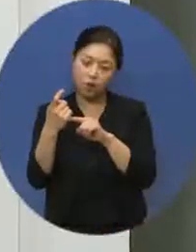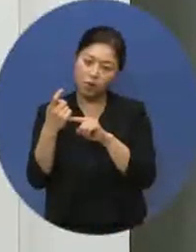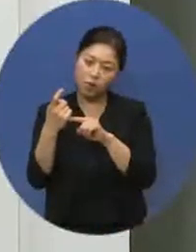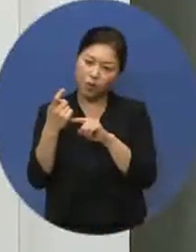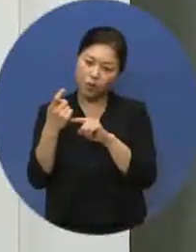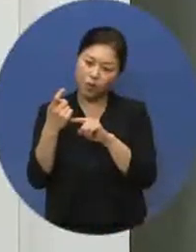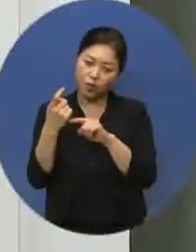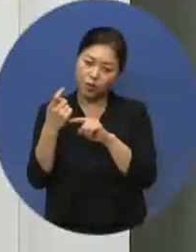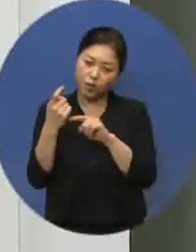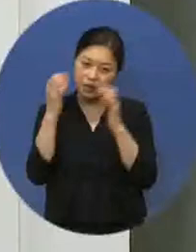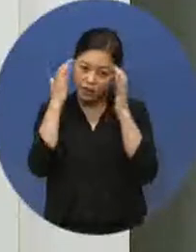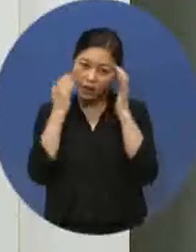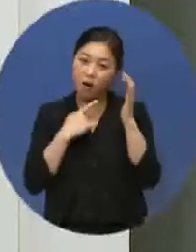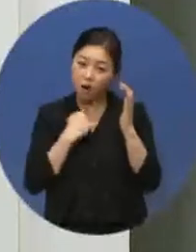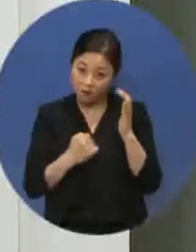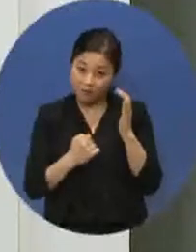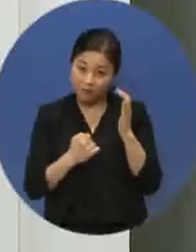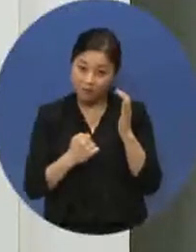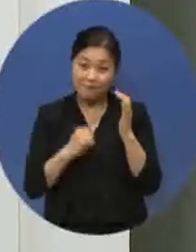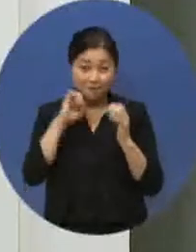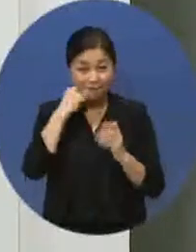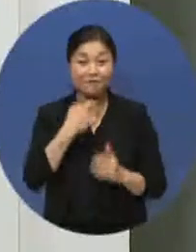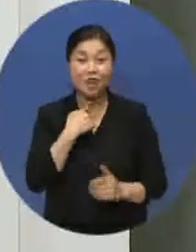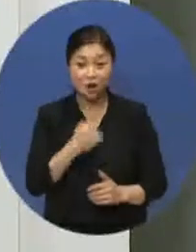뭐 고통이라고 할까요? 네.